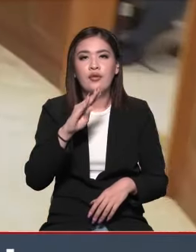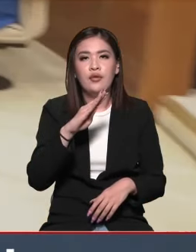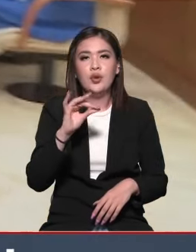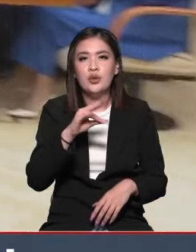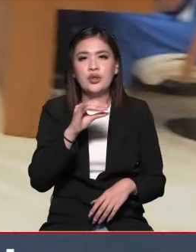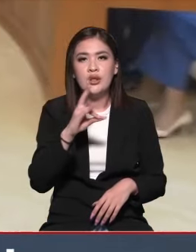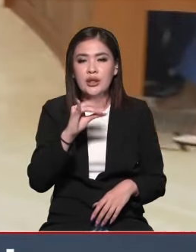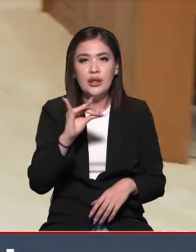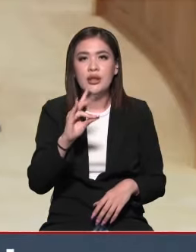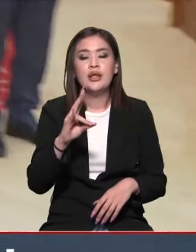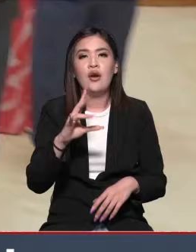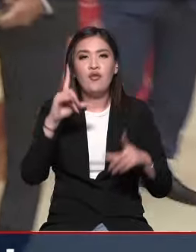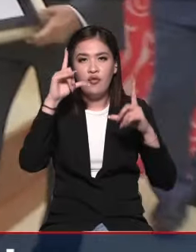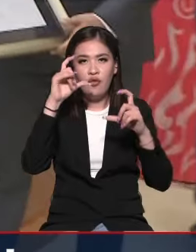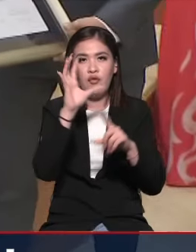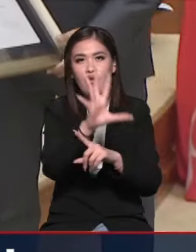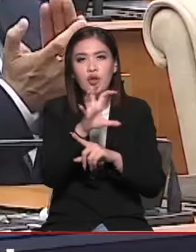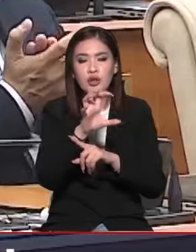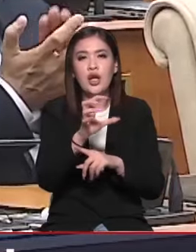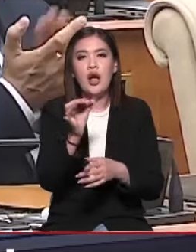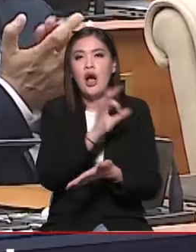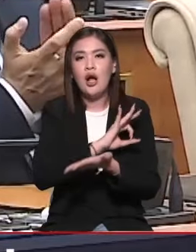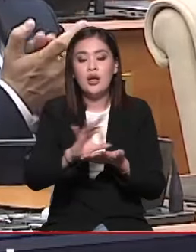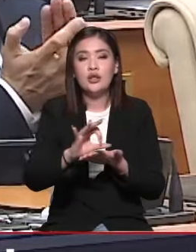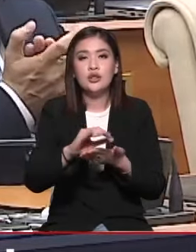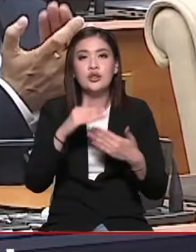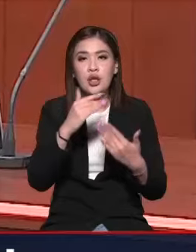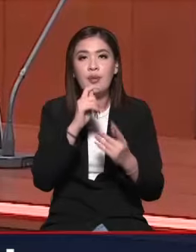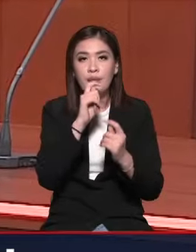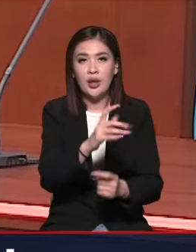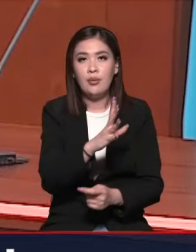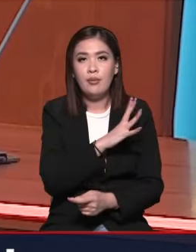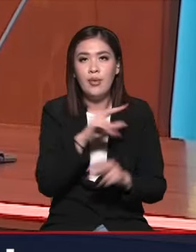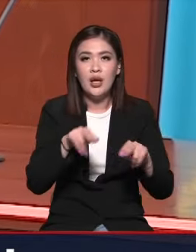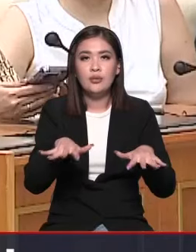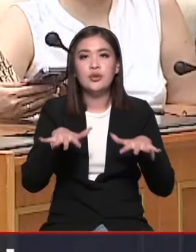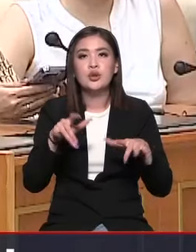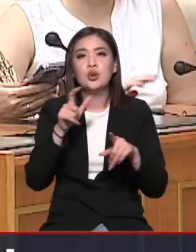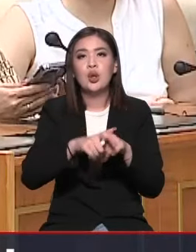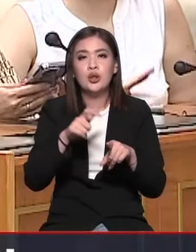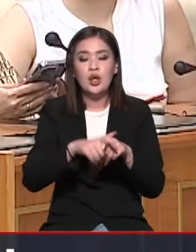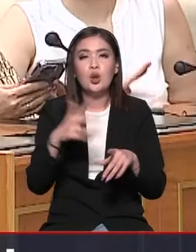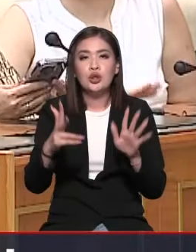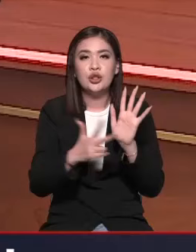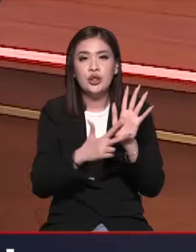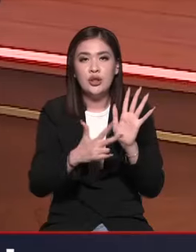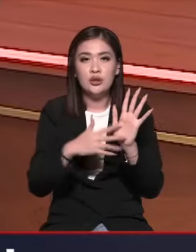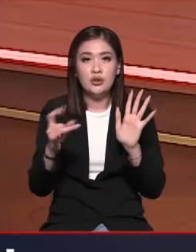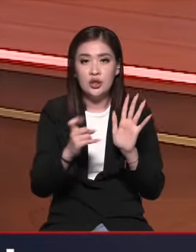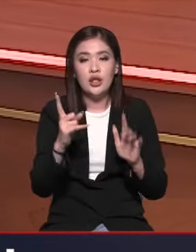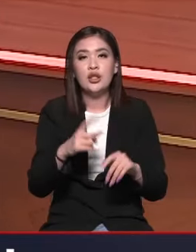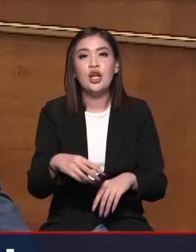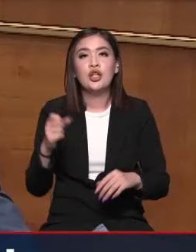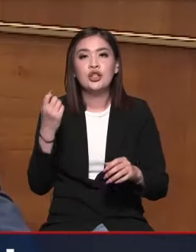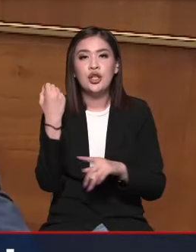үздік фото номинациясында топ жарды. Жалпы парламент сөзі байқауы осымен 8-ші мәрте өтіп отыр, жеңімпаздар 7